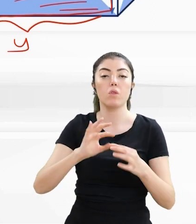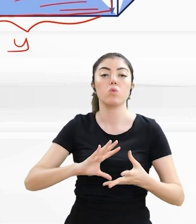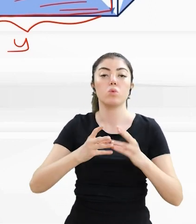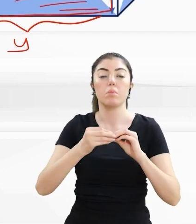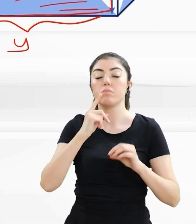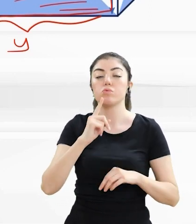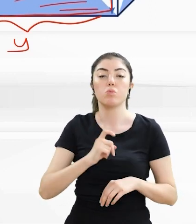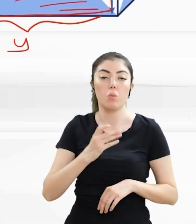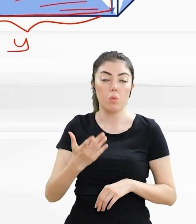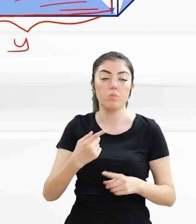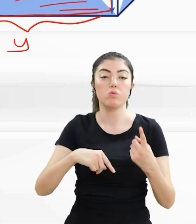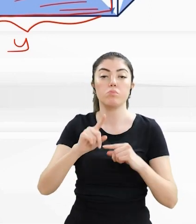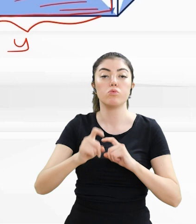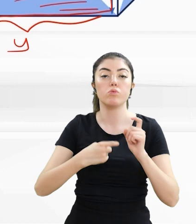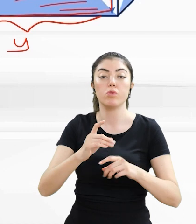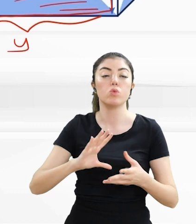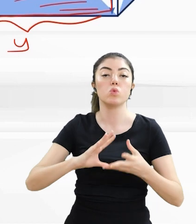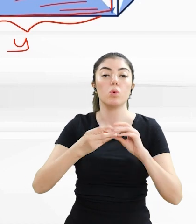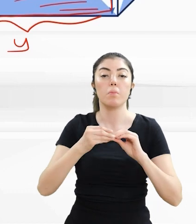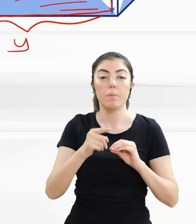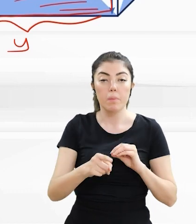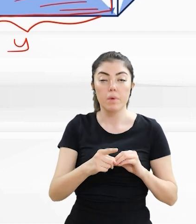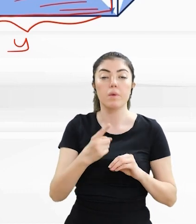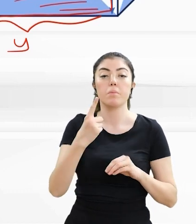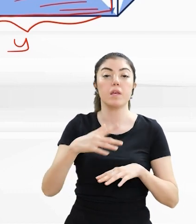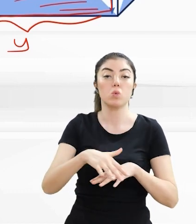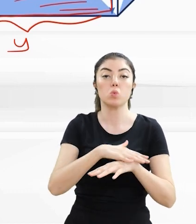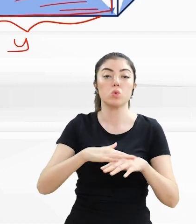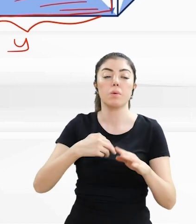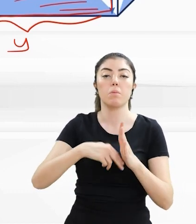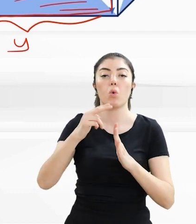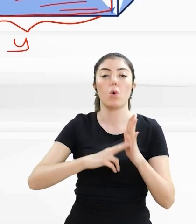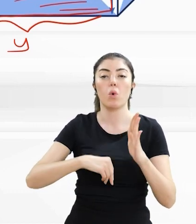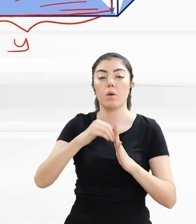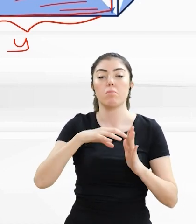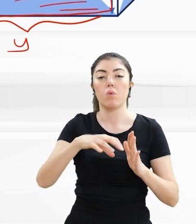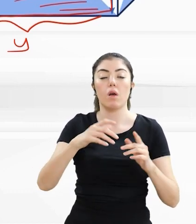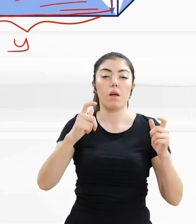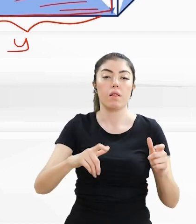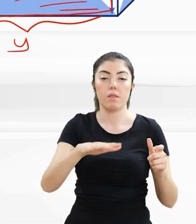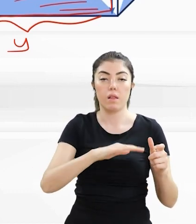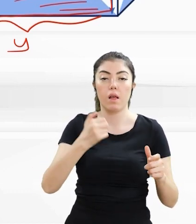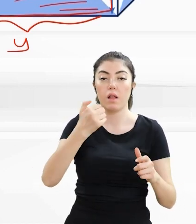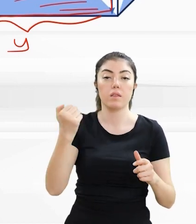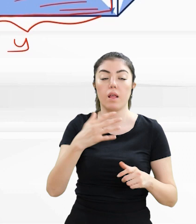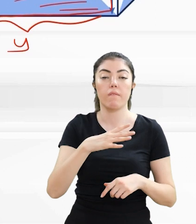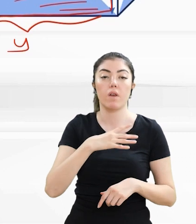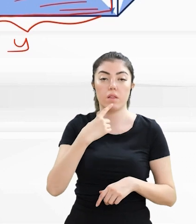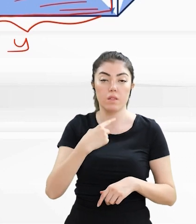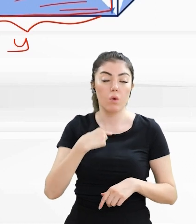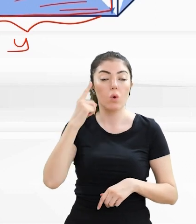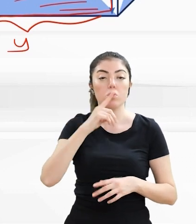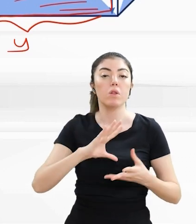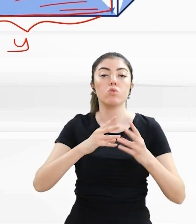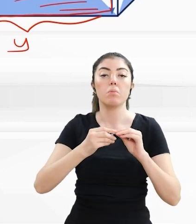ve bize Bunun toplamı soruyordu bu bulduğumuz toplam bir yüzünün boyanan kısmının alanı Ee bundan altı tane